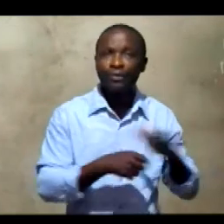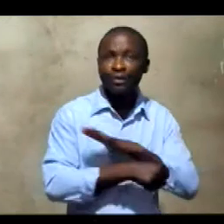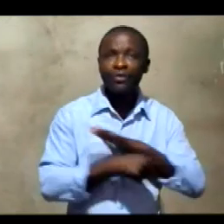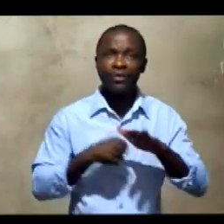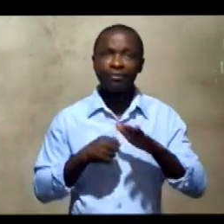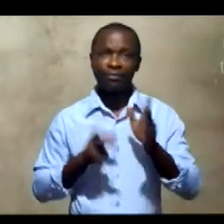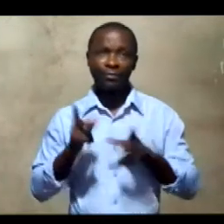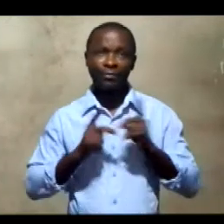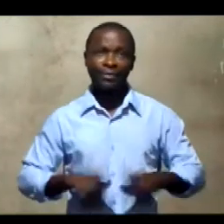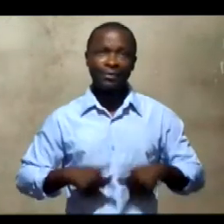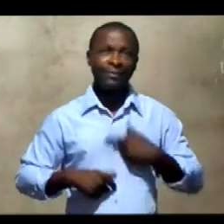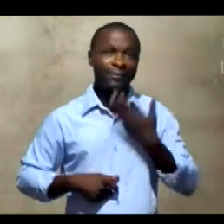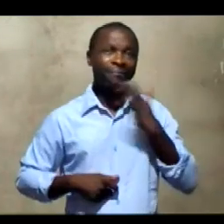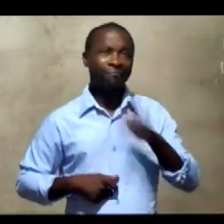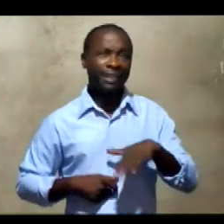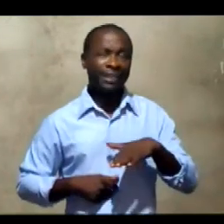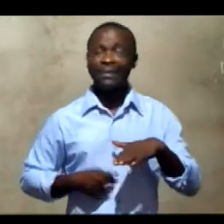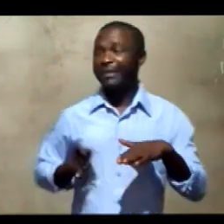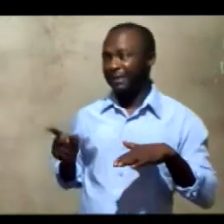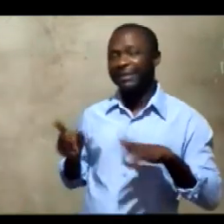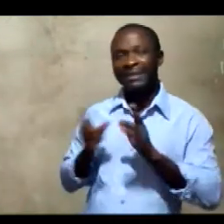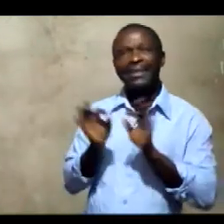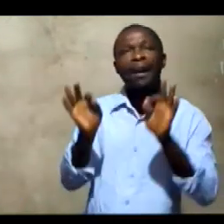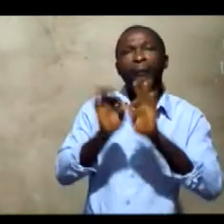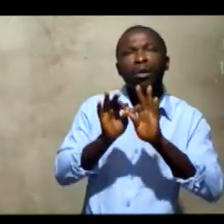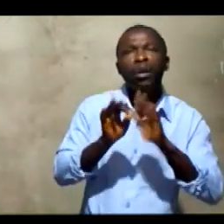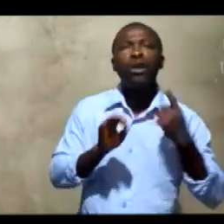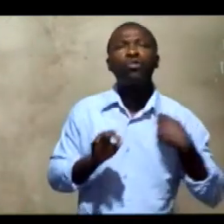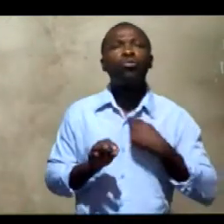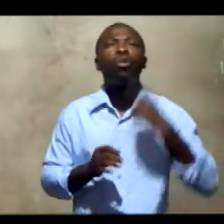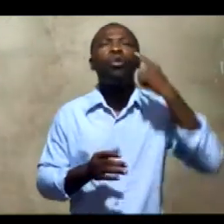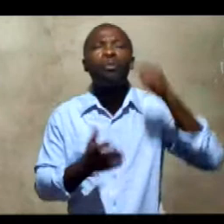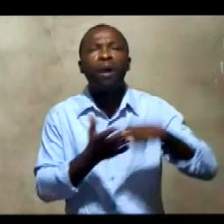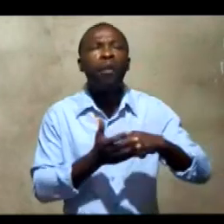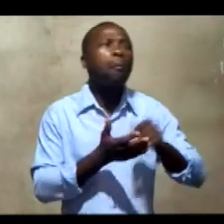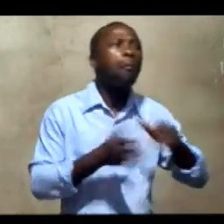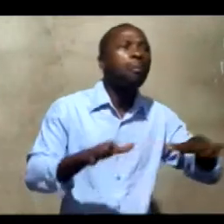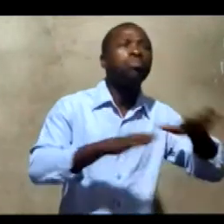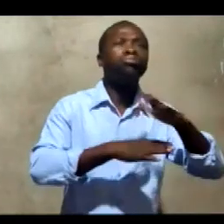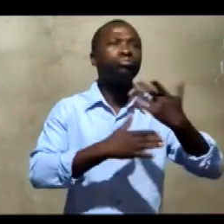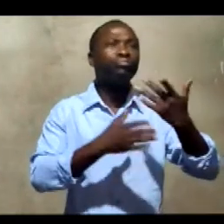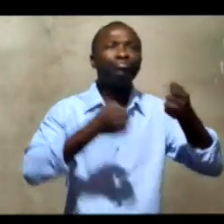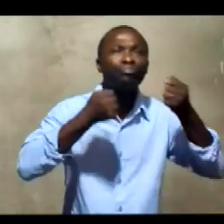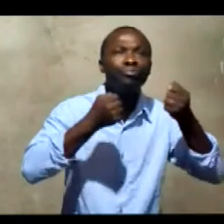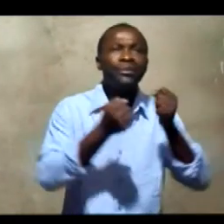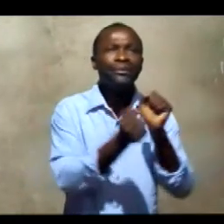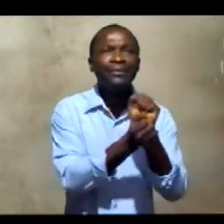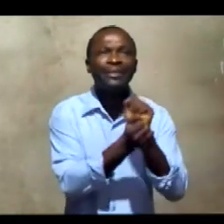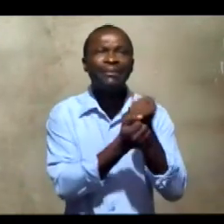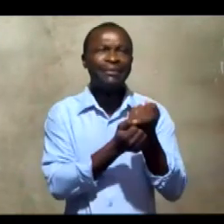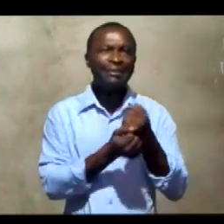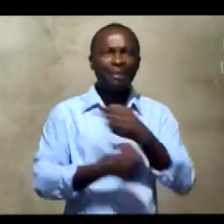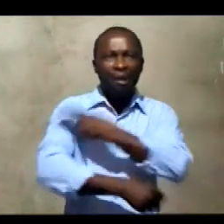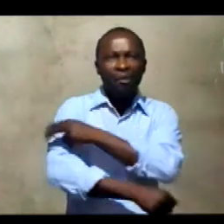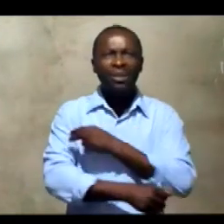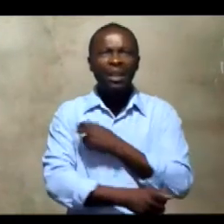dans la citoyenneté pour faire en sorte effectivement que les droits de l'homme soient respectés dans les prisons, dans les écoles, dans les centres de santé. Les